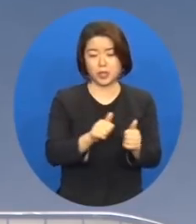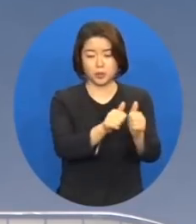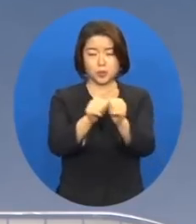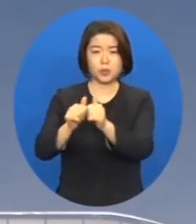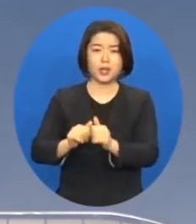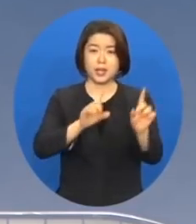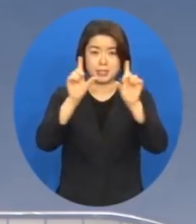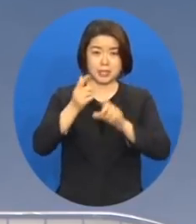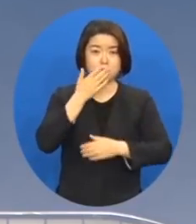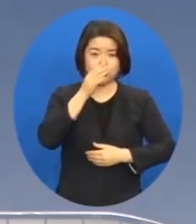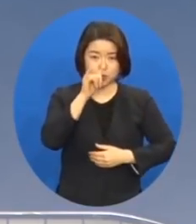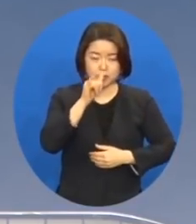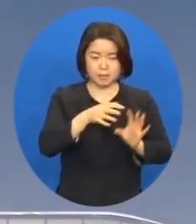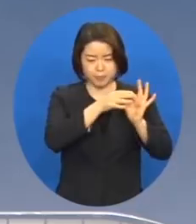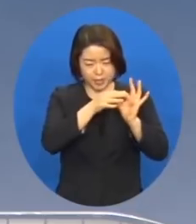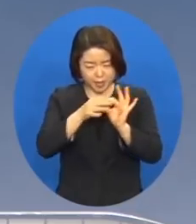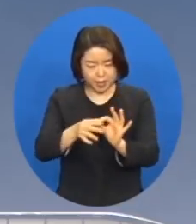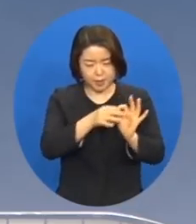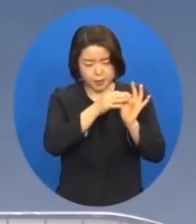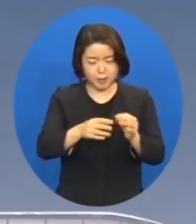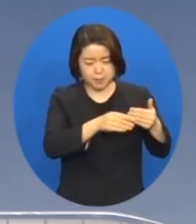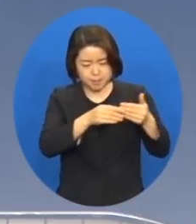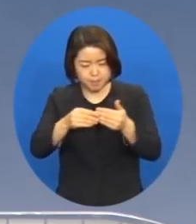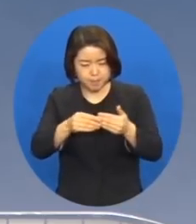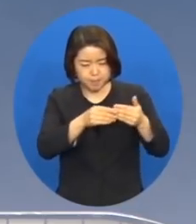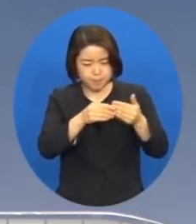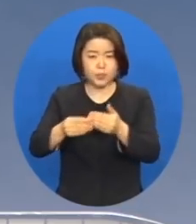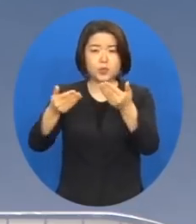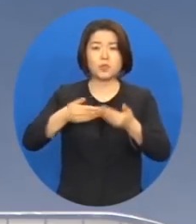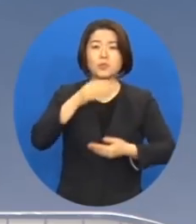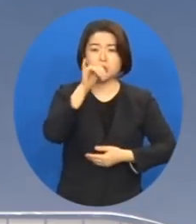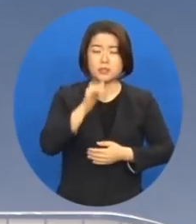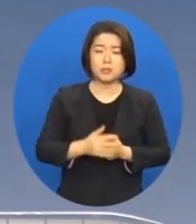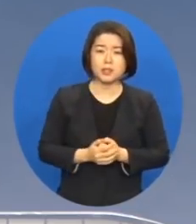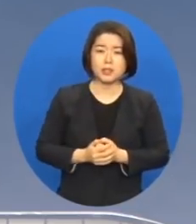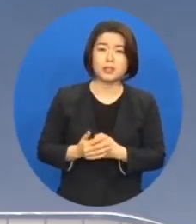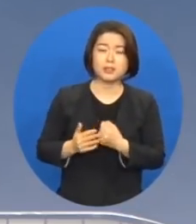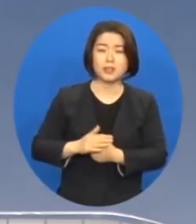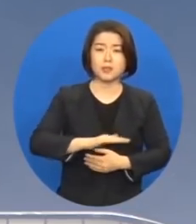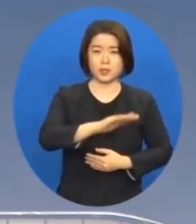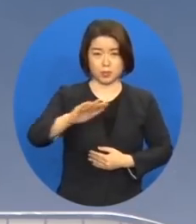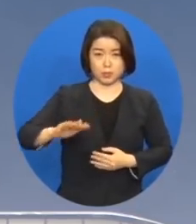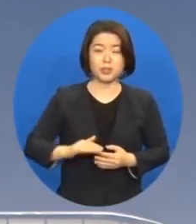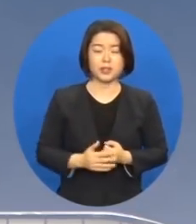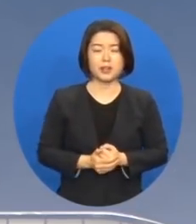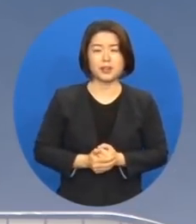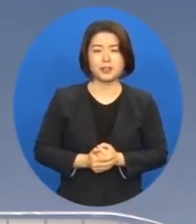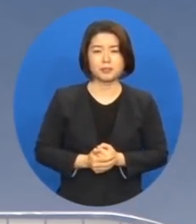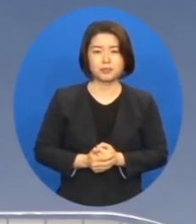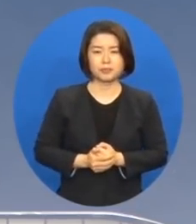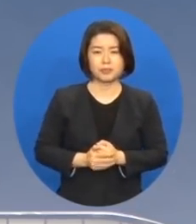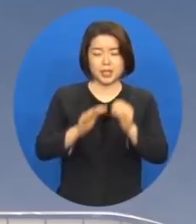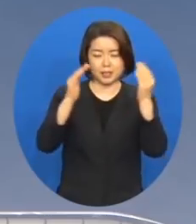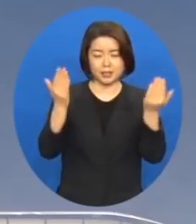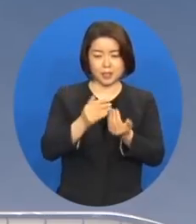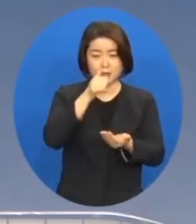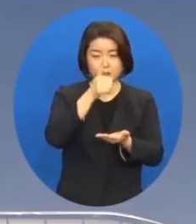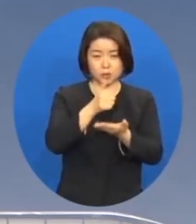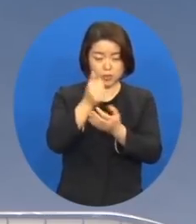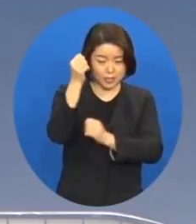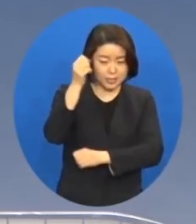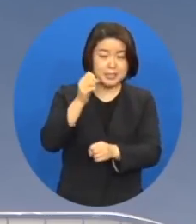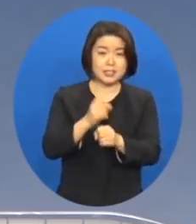삶을 살도록 계속 우리를 이끄세요. 그래서 우리가 다 죄의 본성을 가지고